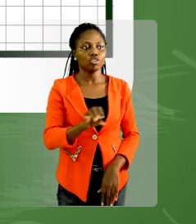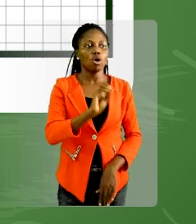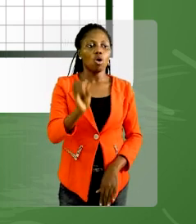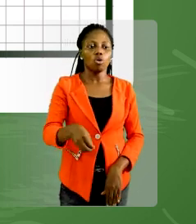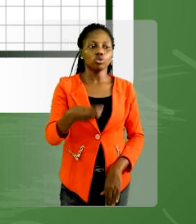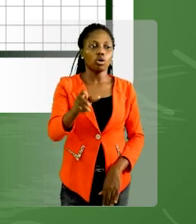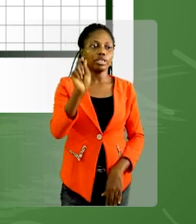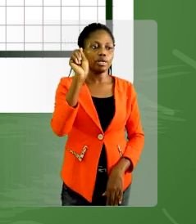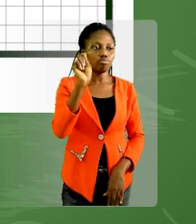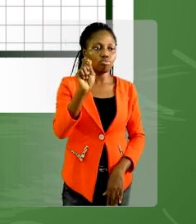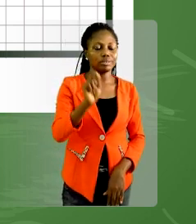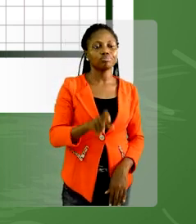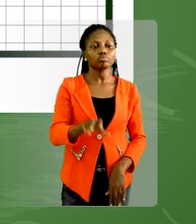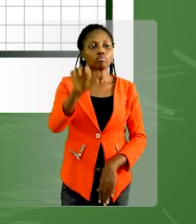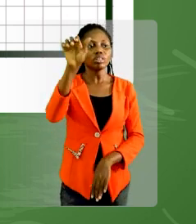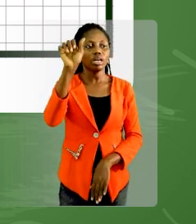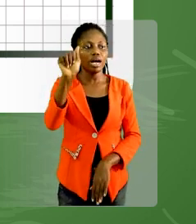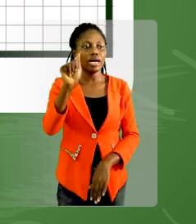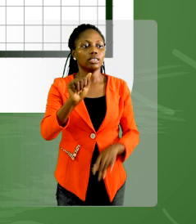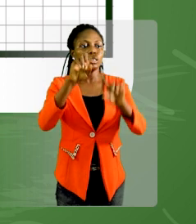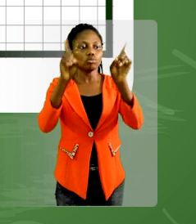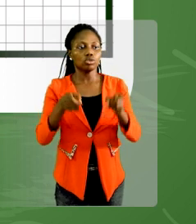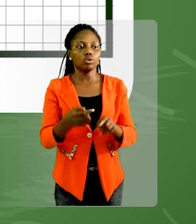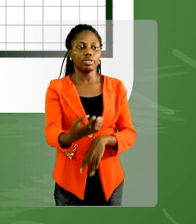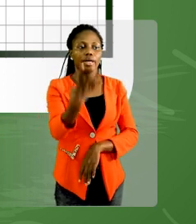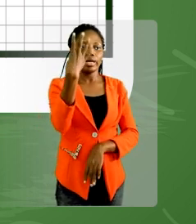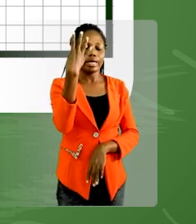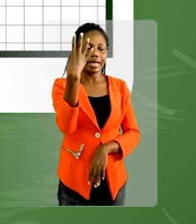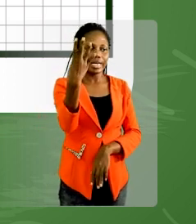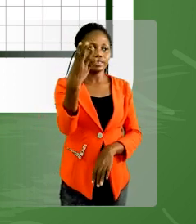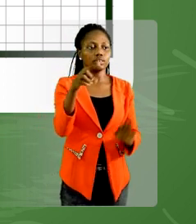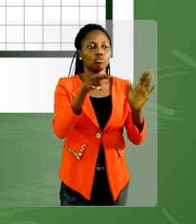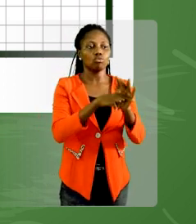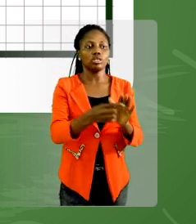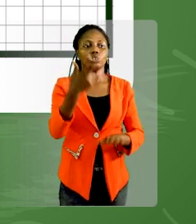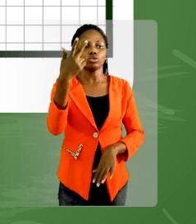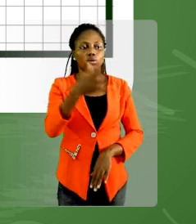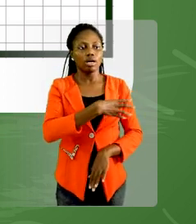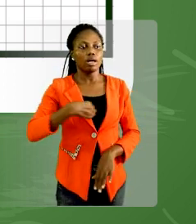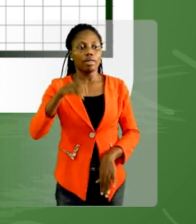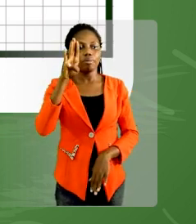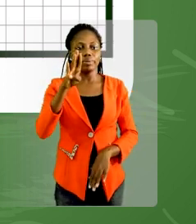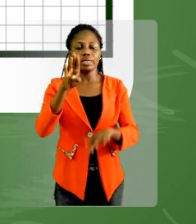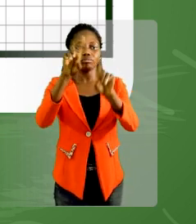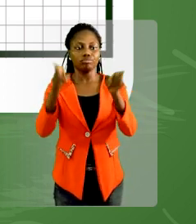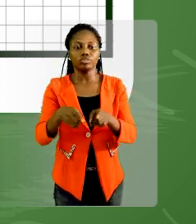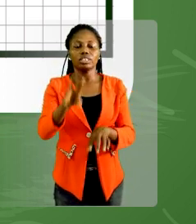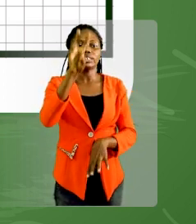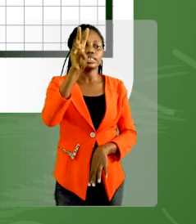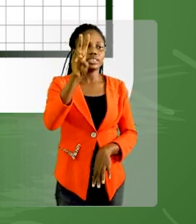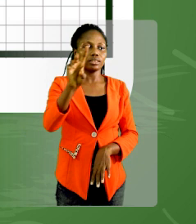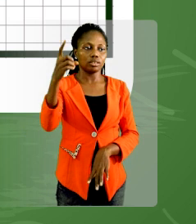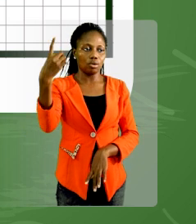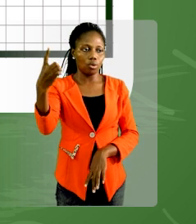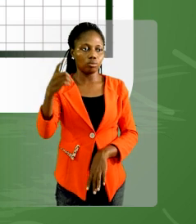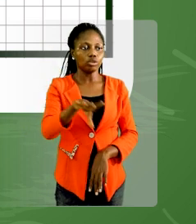3 et B de coordonnées 6, 1. Détermine une équation de la droite AB.